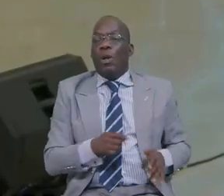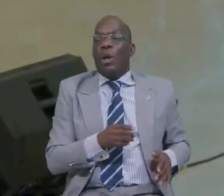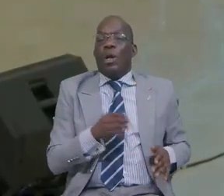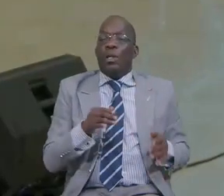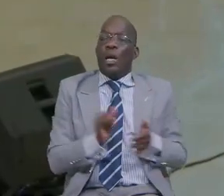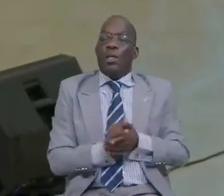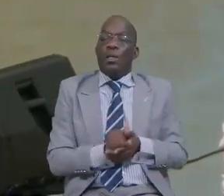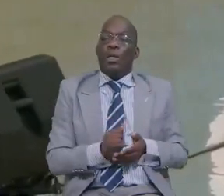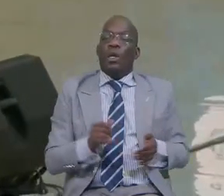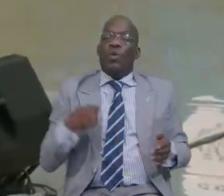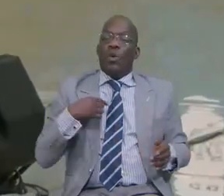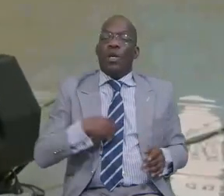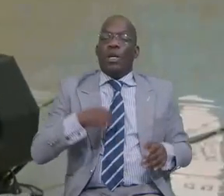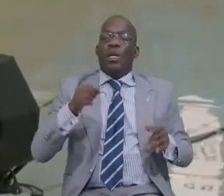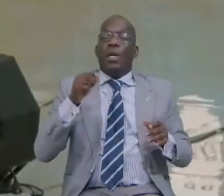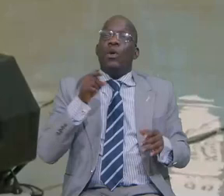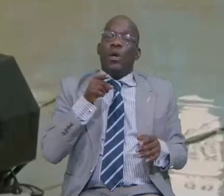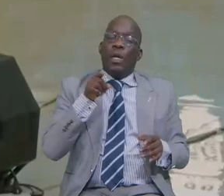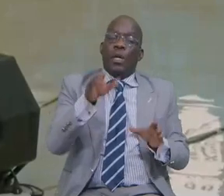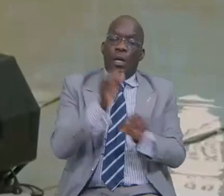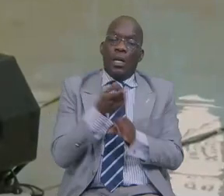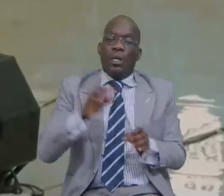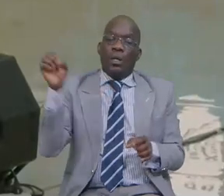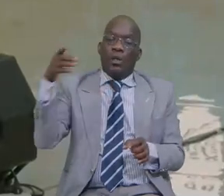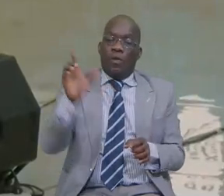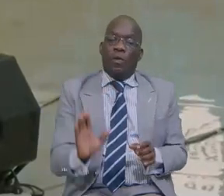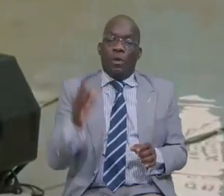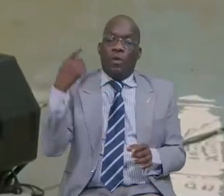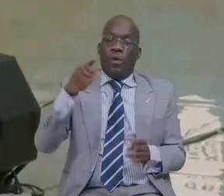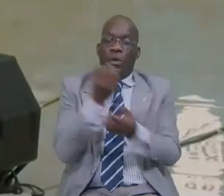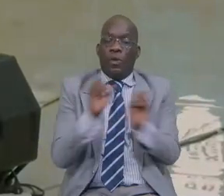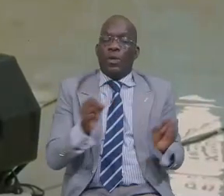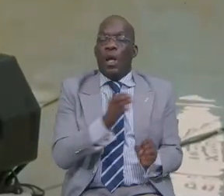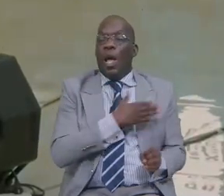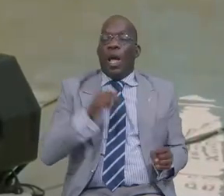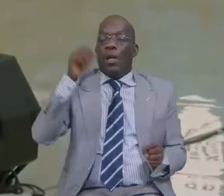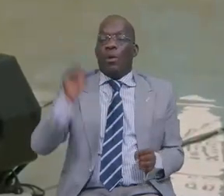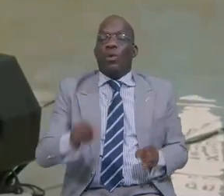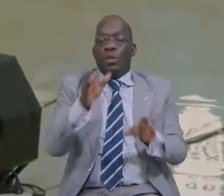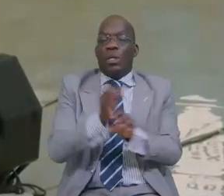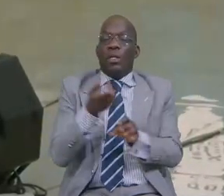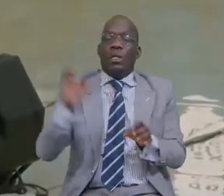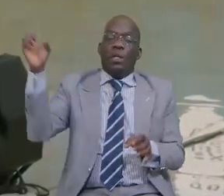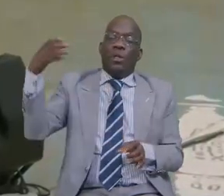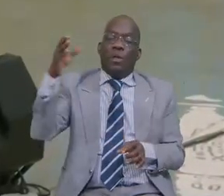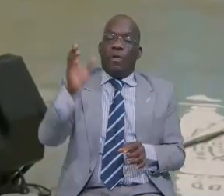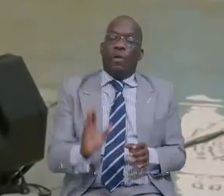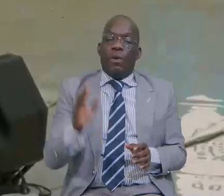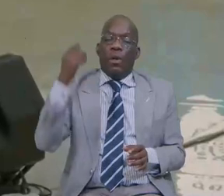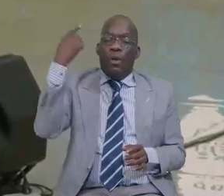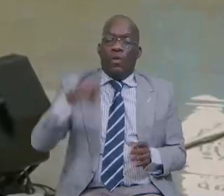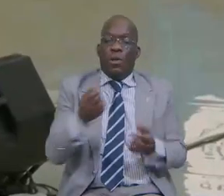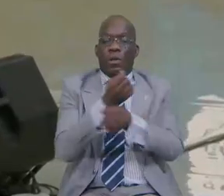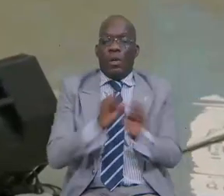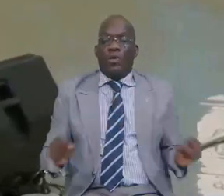le salut, mais il ne doit pas s'arrêter là. Il doit avoir la grâce de Dieu pour le service.